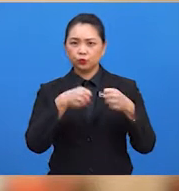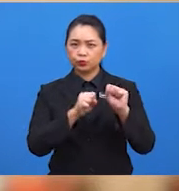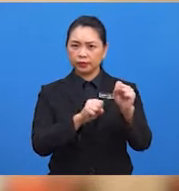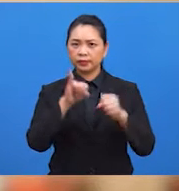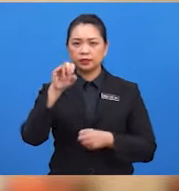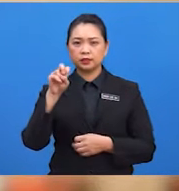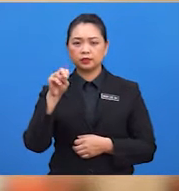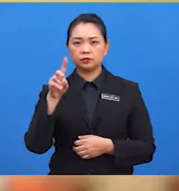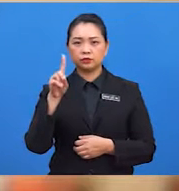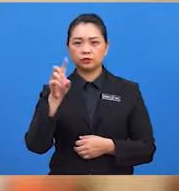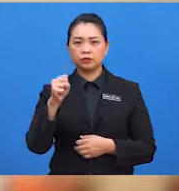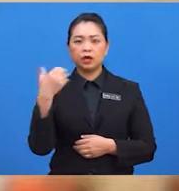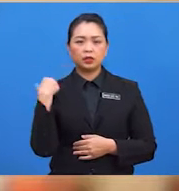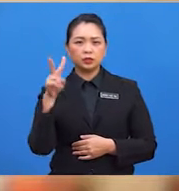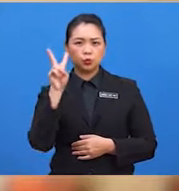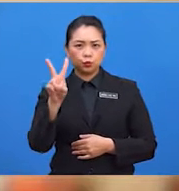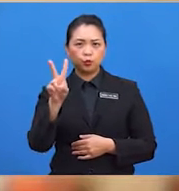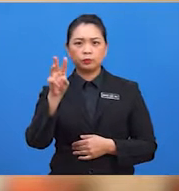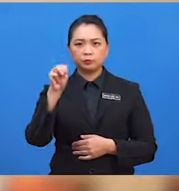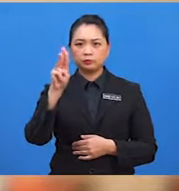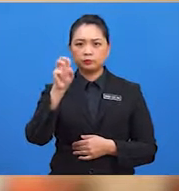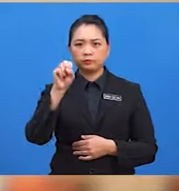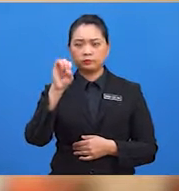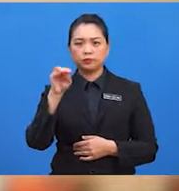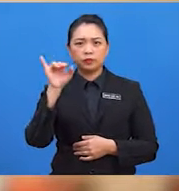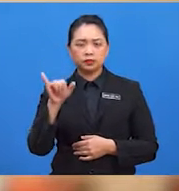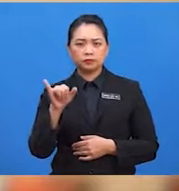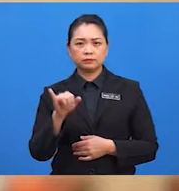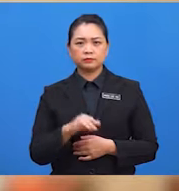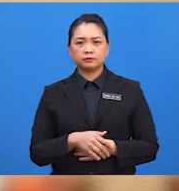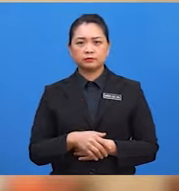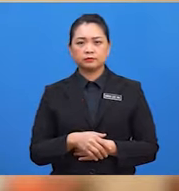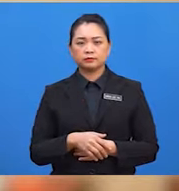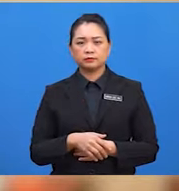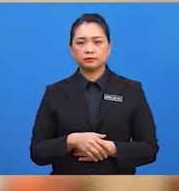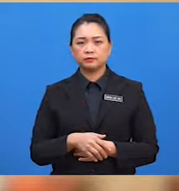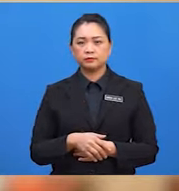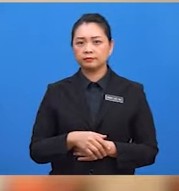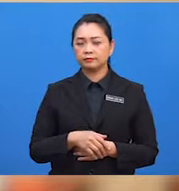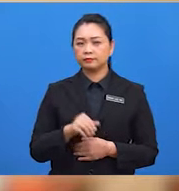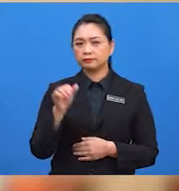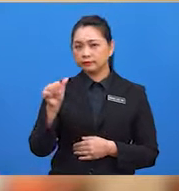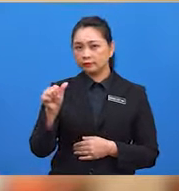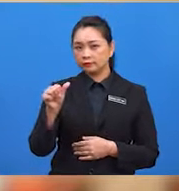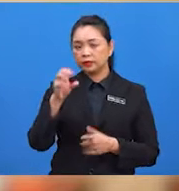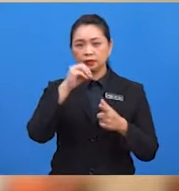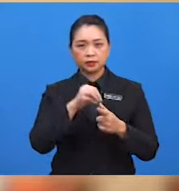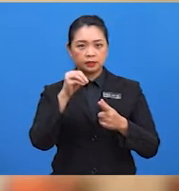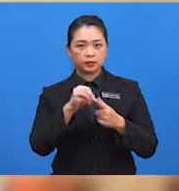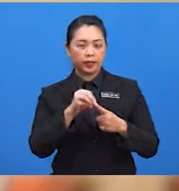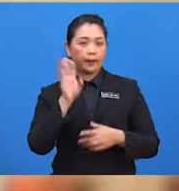Sungai Indus mempunyai dua musim yang ekstrim, iaitu A. Musim hujan dan musim kering.